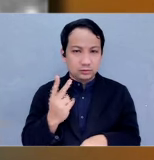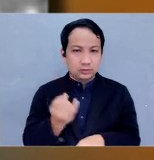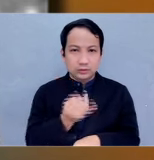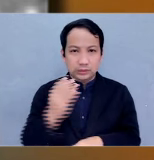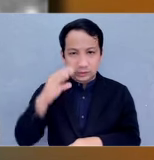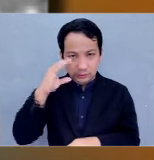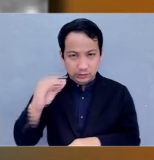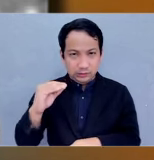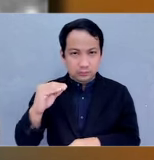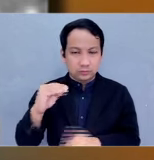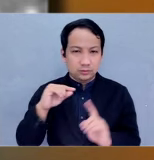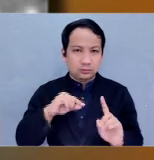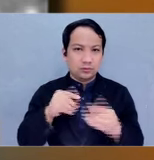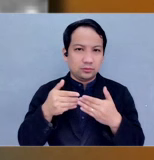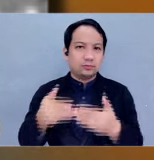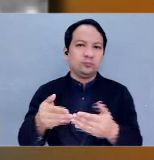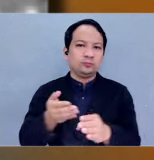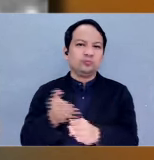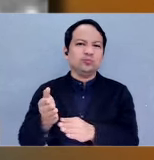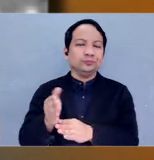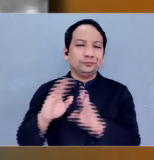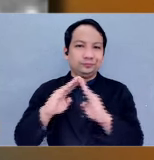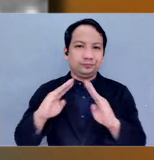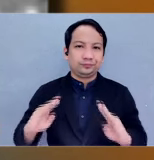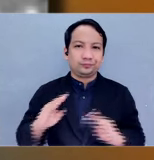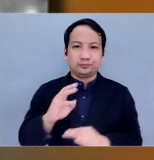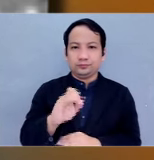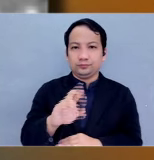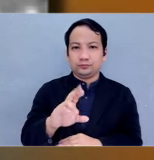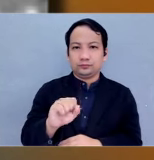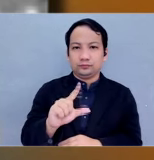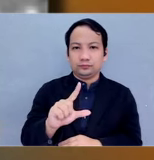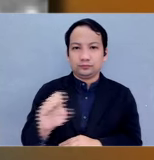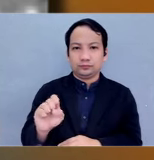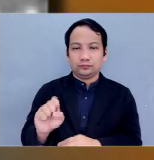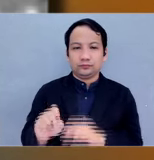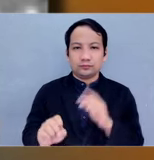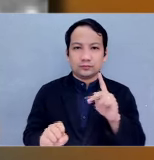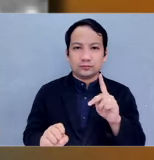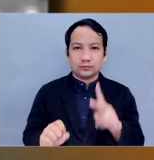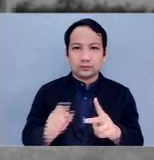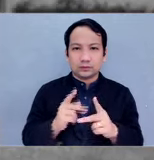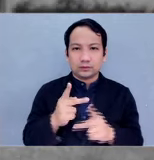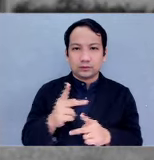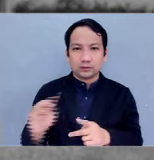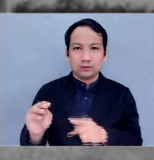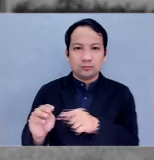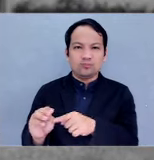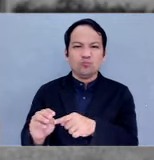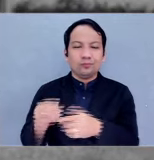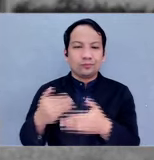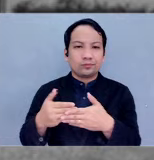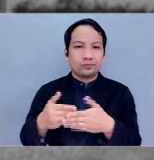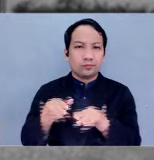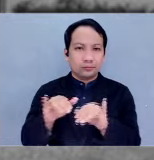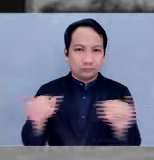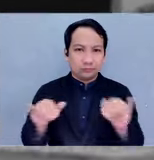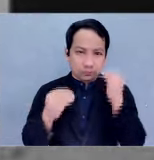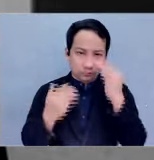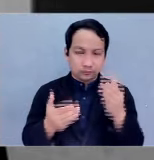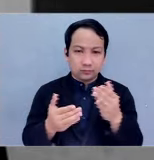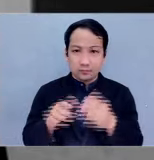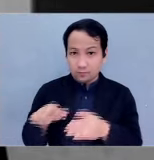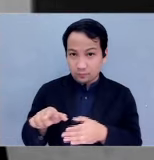na patungo sa direksyon ng bahay ni Morales kalahating kilometro lang ang layo mula sa crime scene. Sa parehong araw, sa kuha naman ng